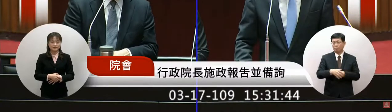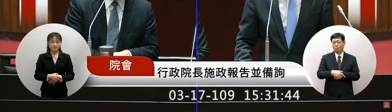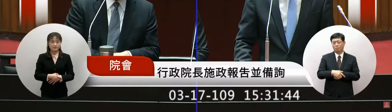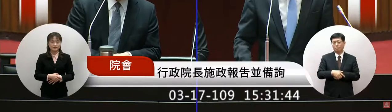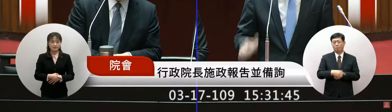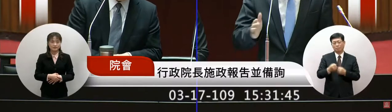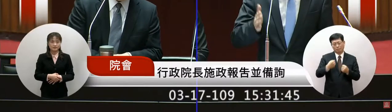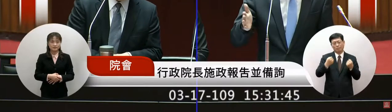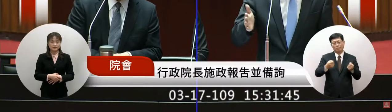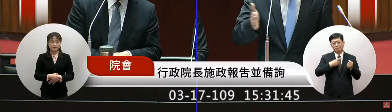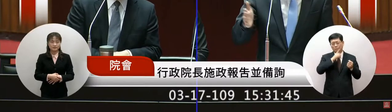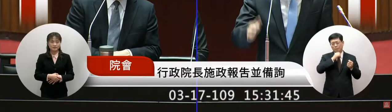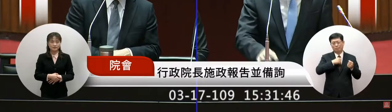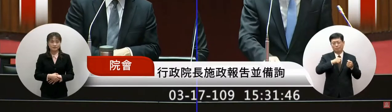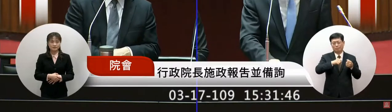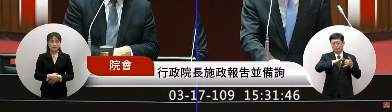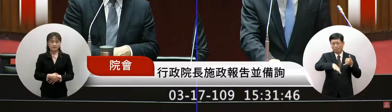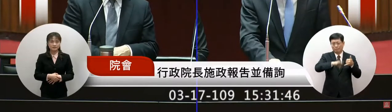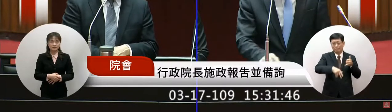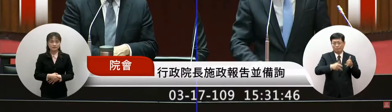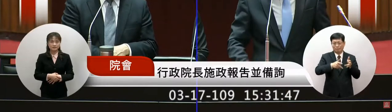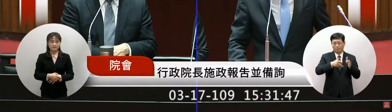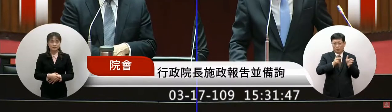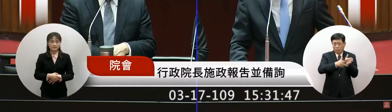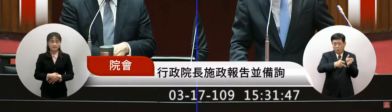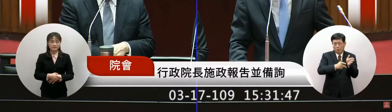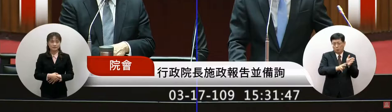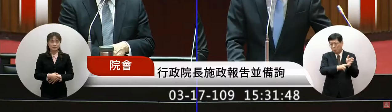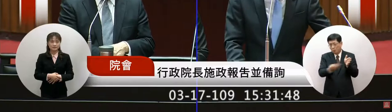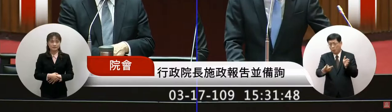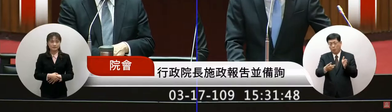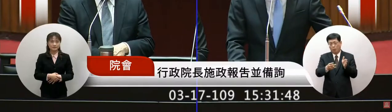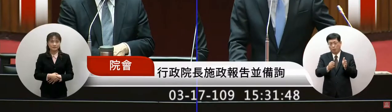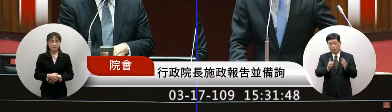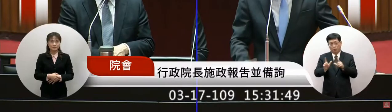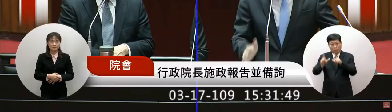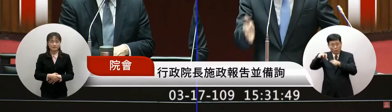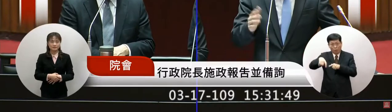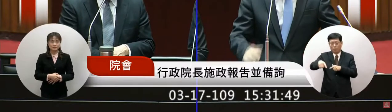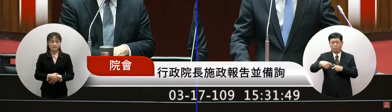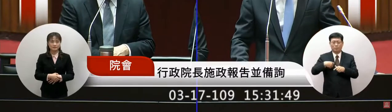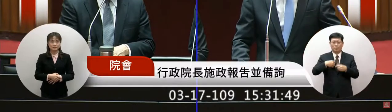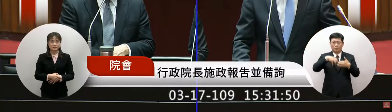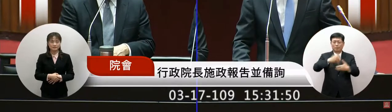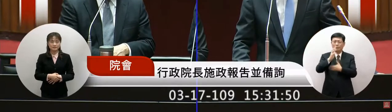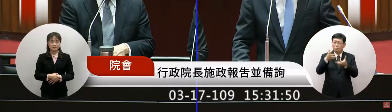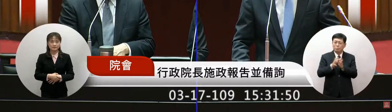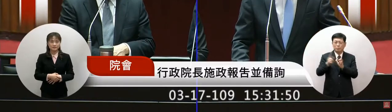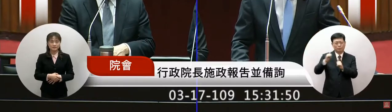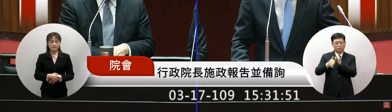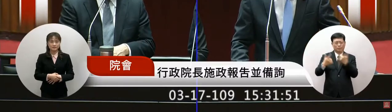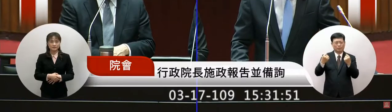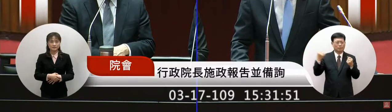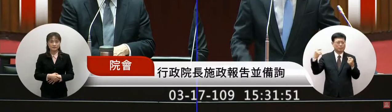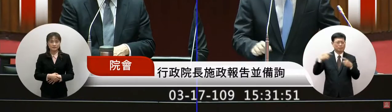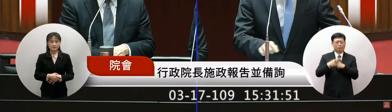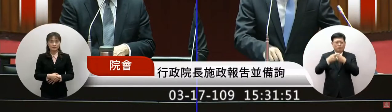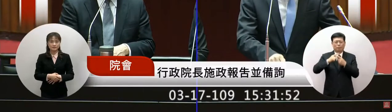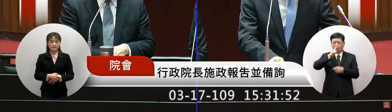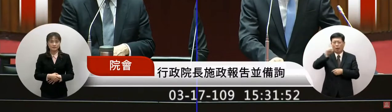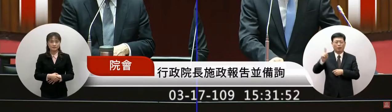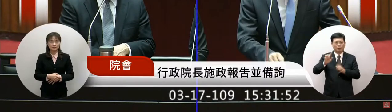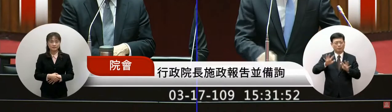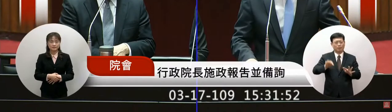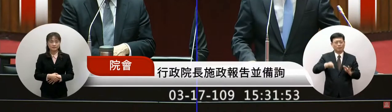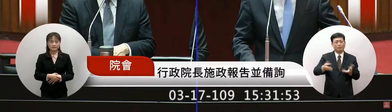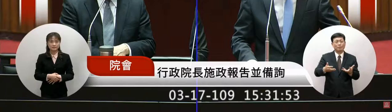为咱铁东线东移的这个代志，吼、哦，赖进波甲带咧遐的民众啊，爱咧小告，啊，即马